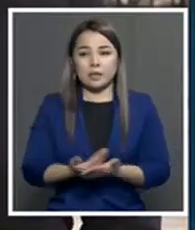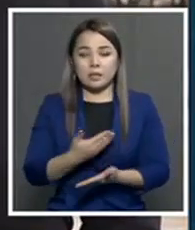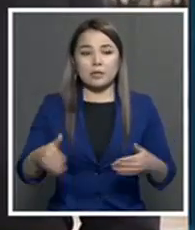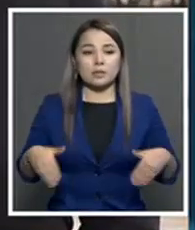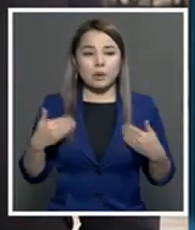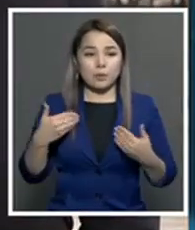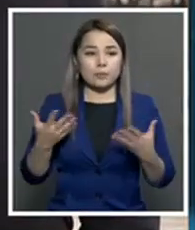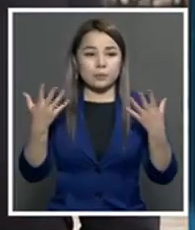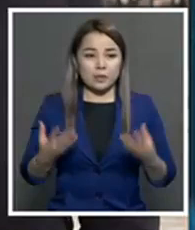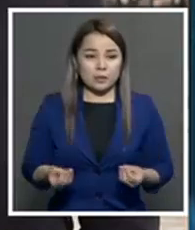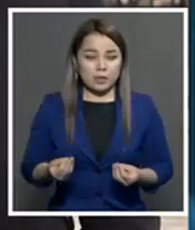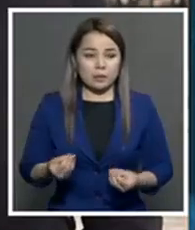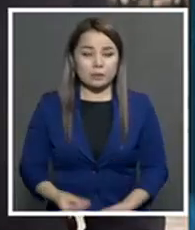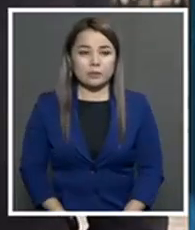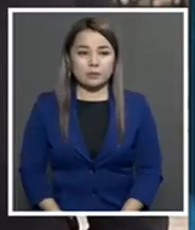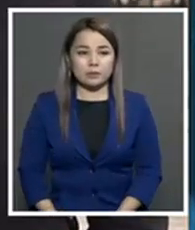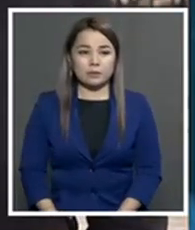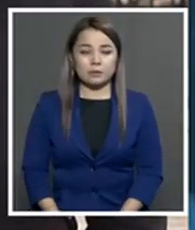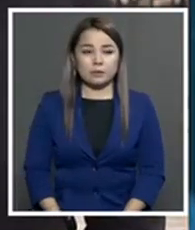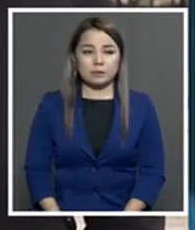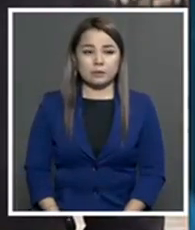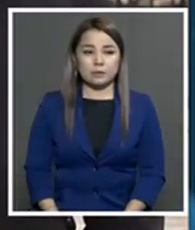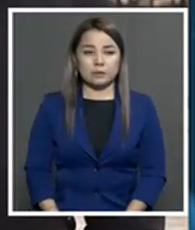сіз эфирдесіз.